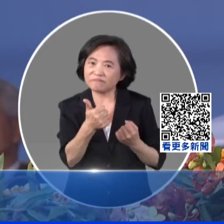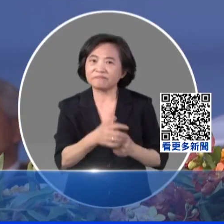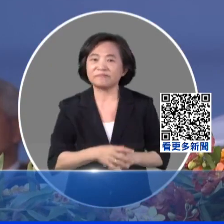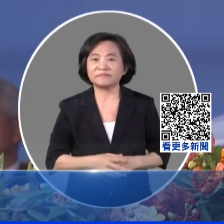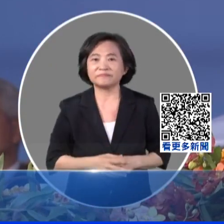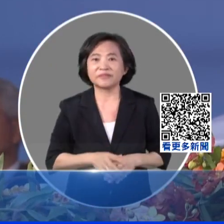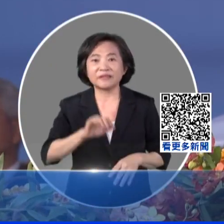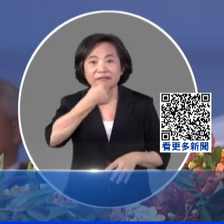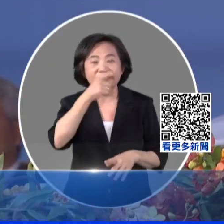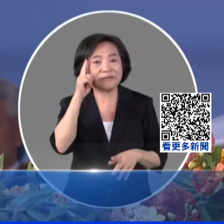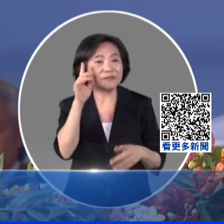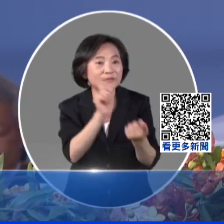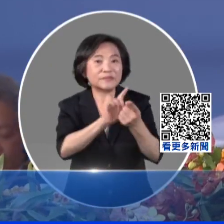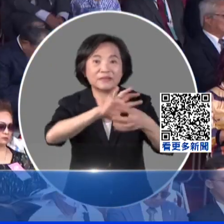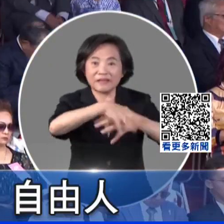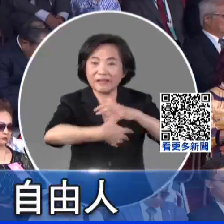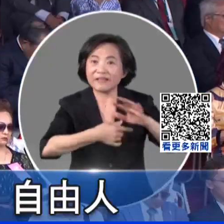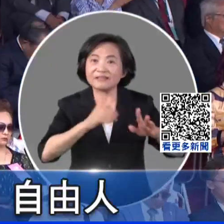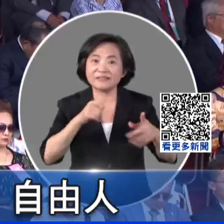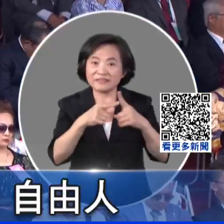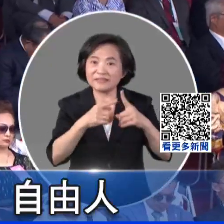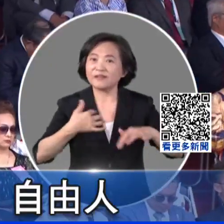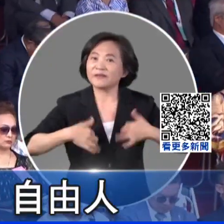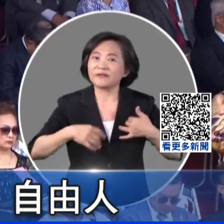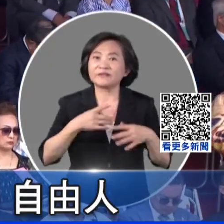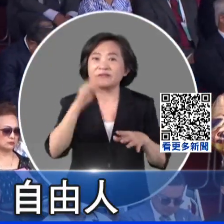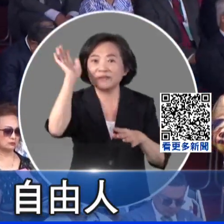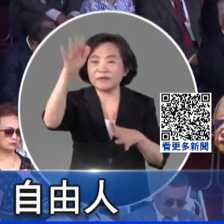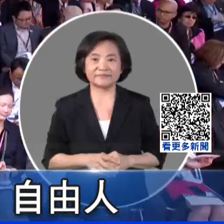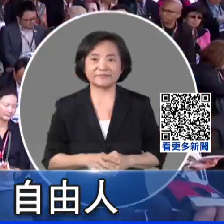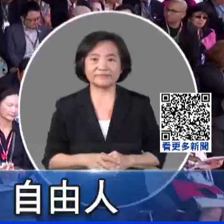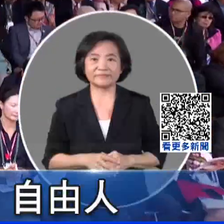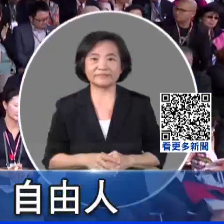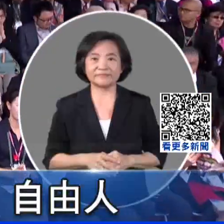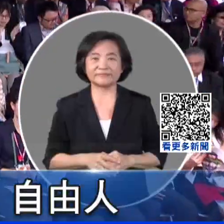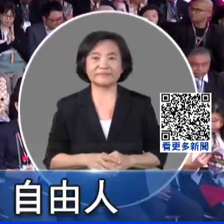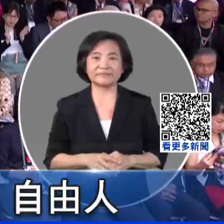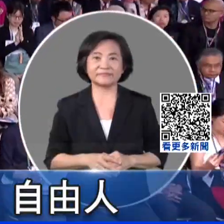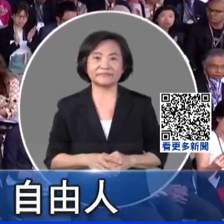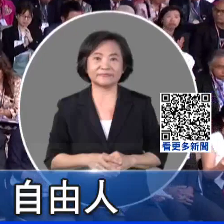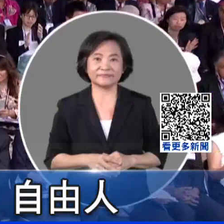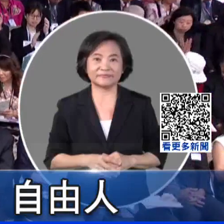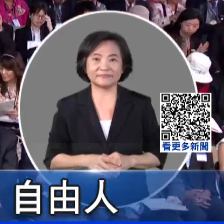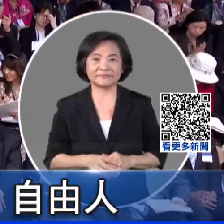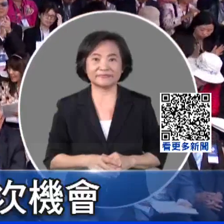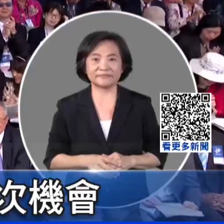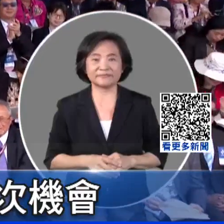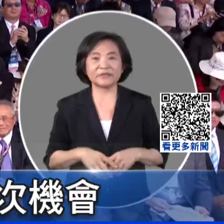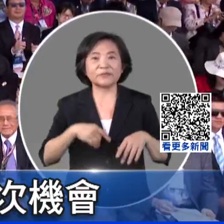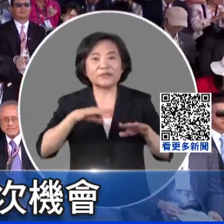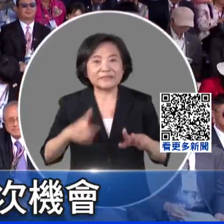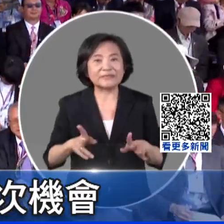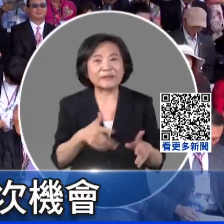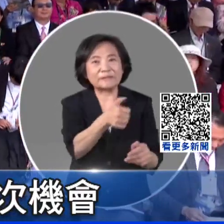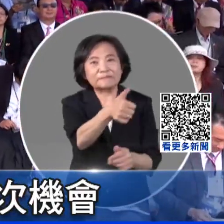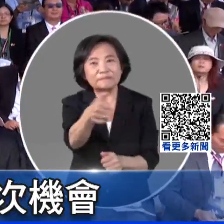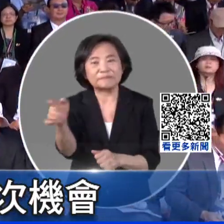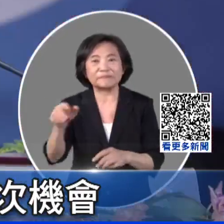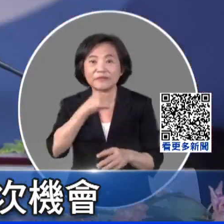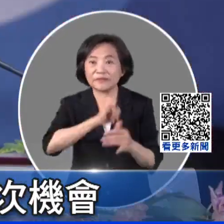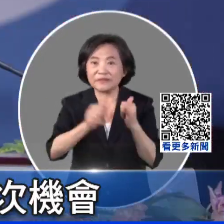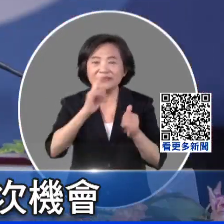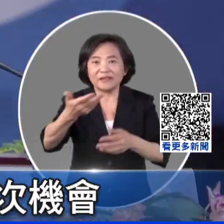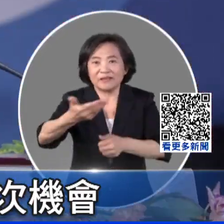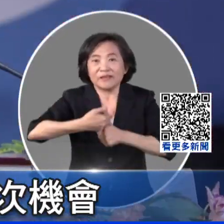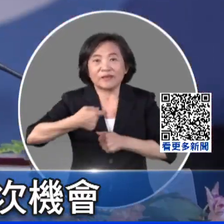人乐为世界人，也将世世代代做民主人、自由人。我要感谢台湾人民给蔡